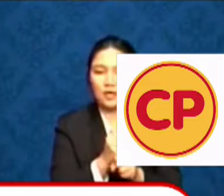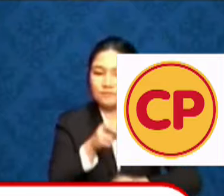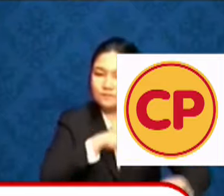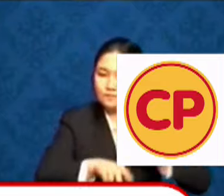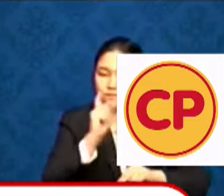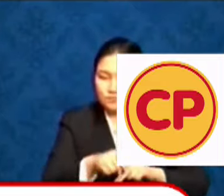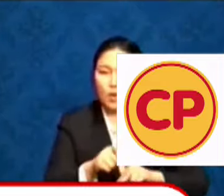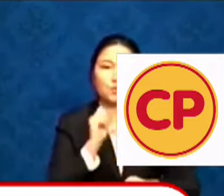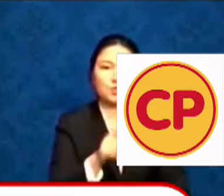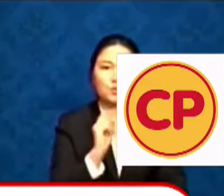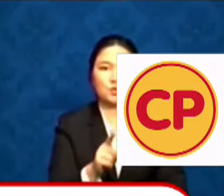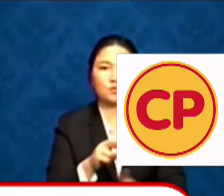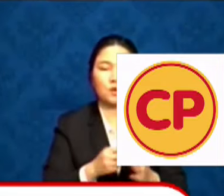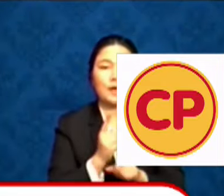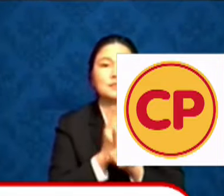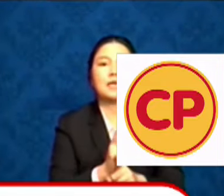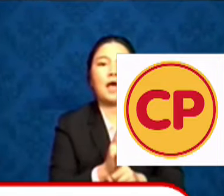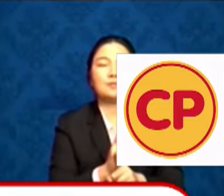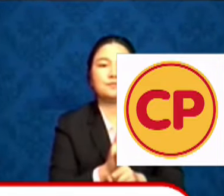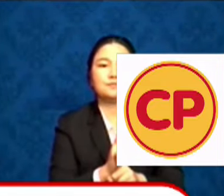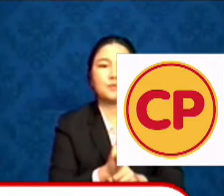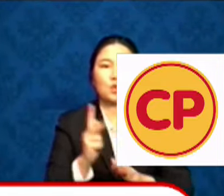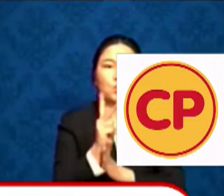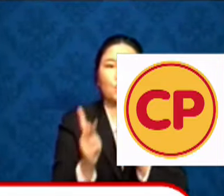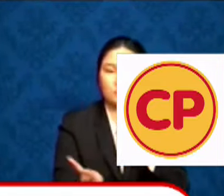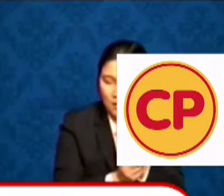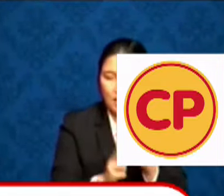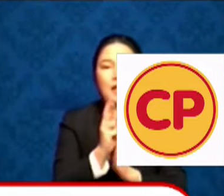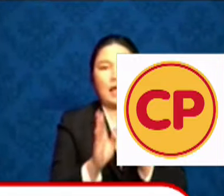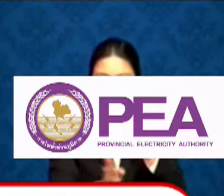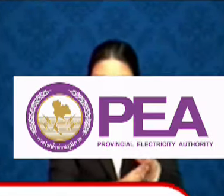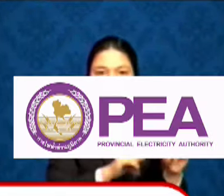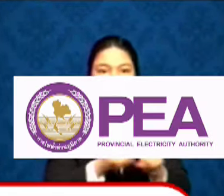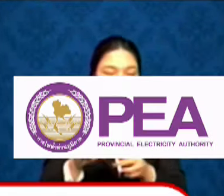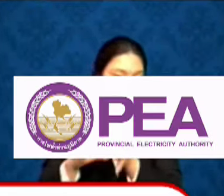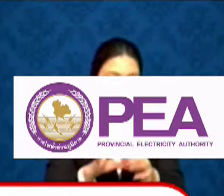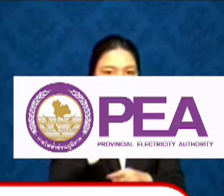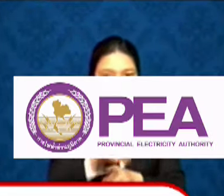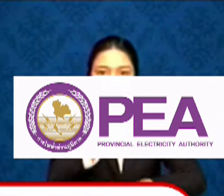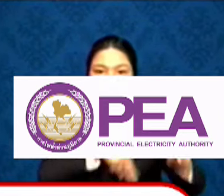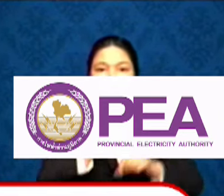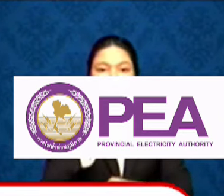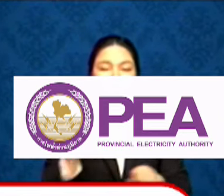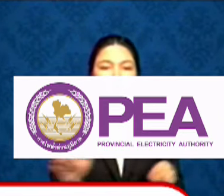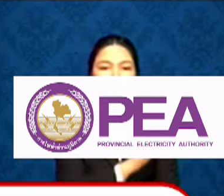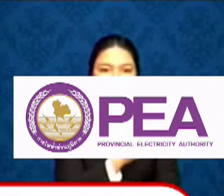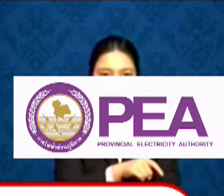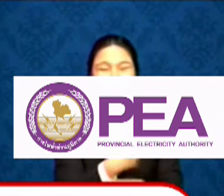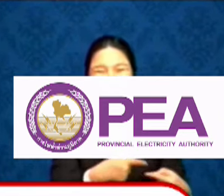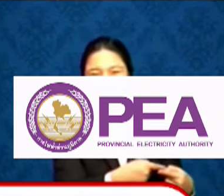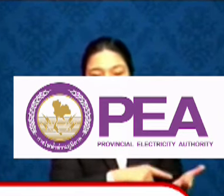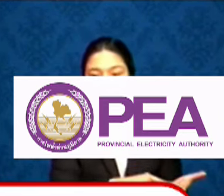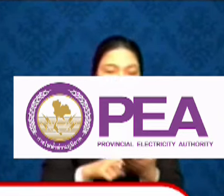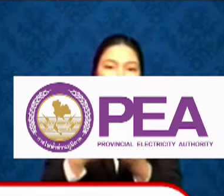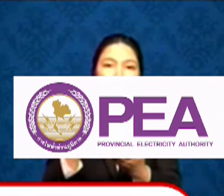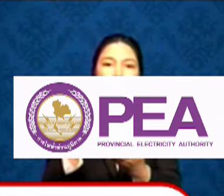นะครับโดยให้ปฏิบัติตามบทบัญญัติของกฎหมายระเบียบและหลักเกณฑ์ที่เกี่ยวข้องอย่างเคร่งครัดและเสนอครม.โดย